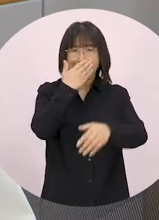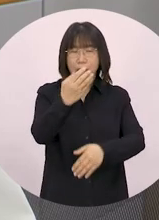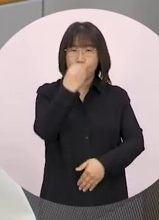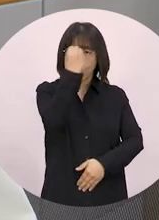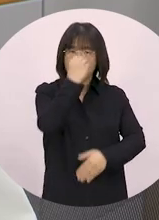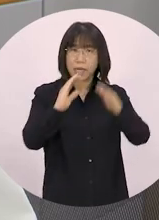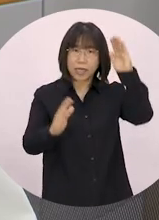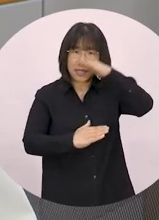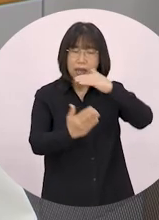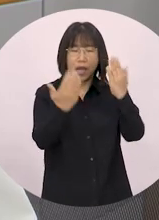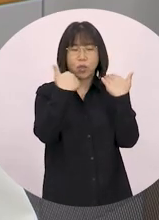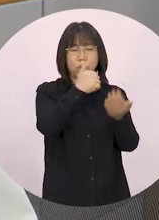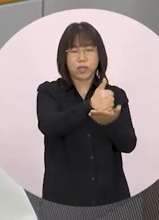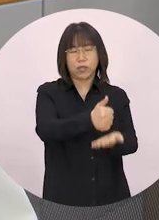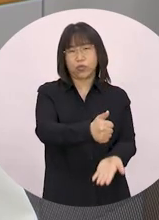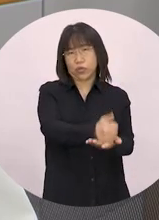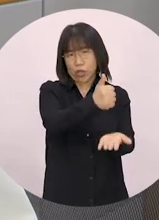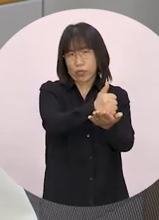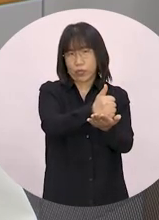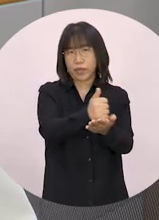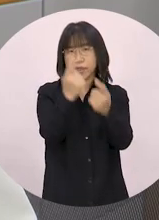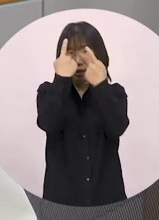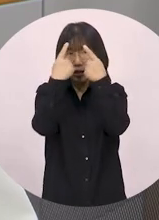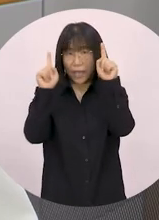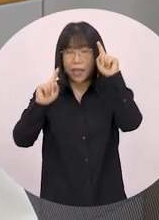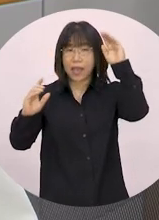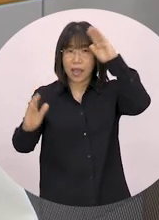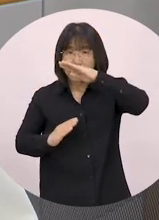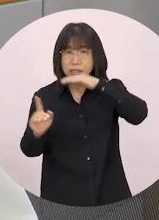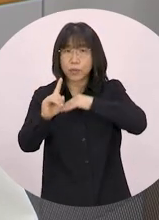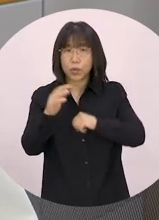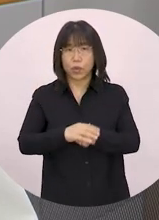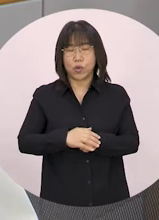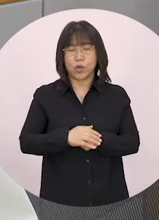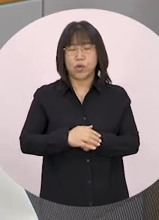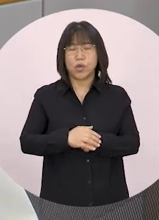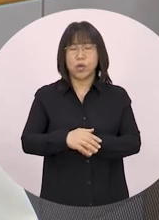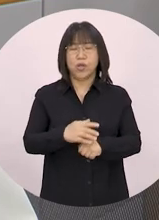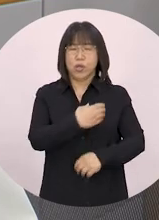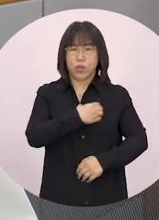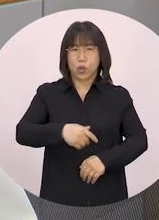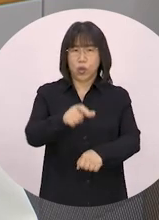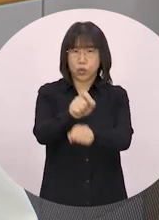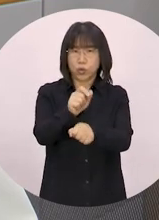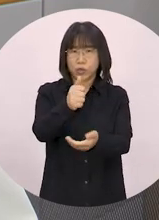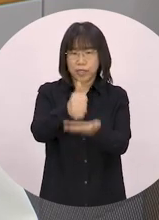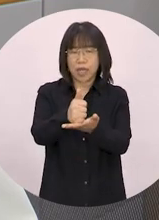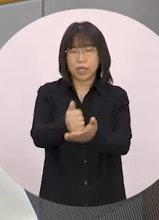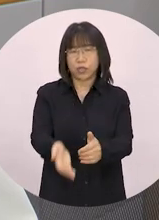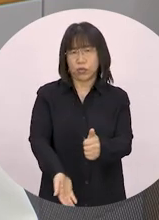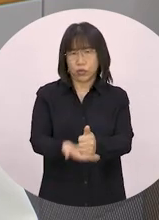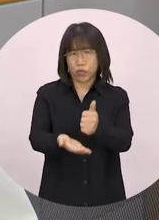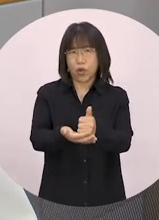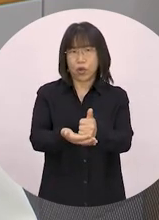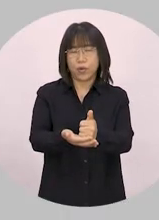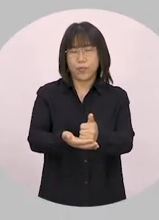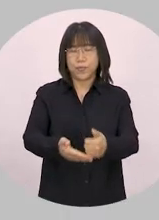수 있습니다. 고등학생의 경우 학교장 추천을, 대학생의 경우 거주지 동장의 추천을 받아 신청해야